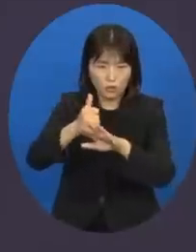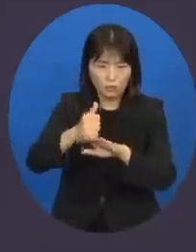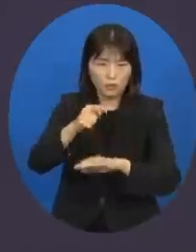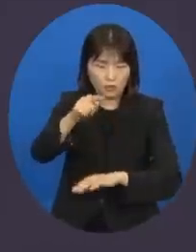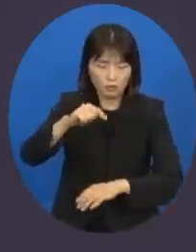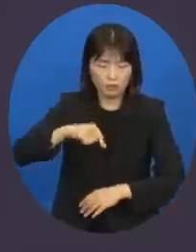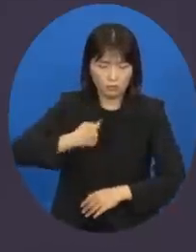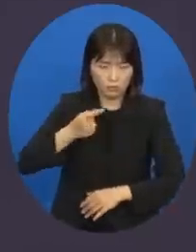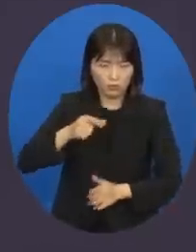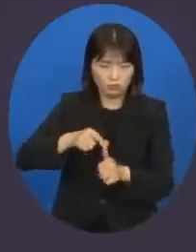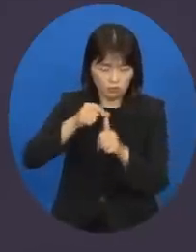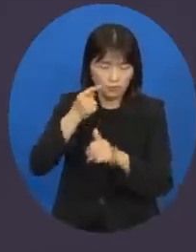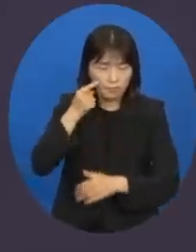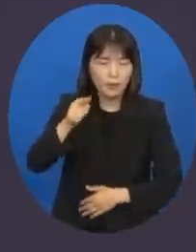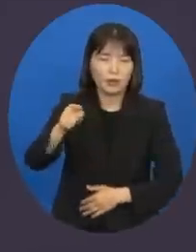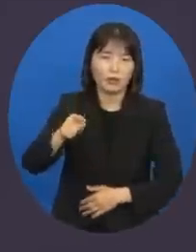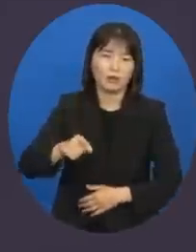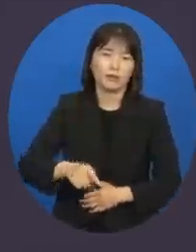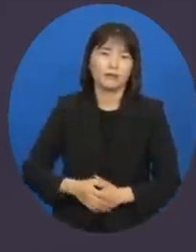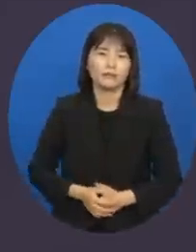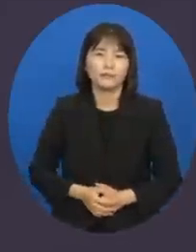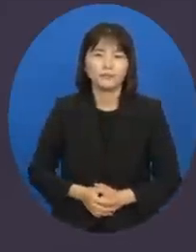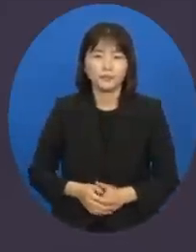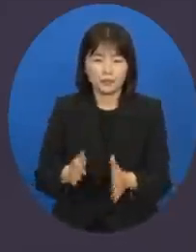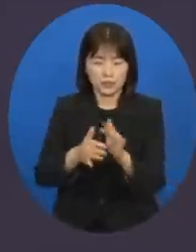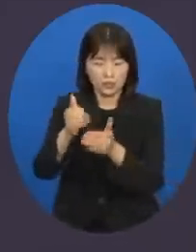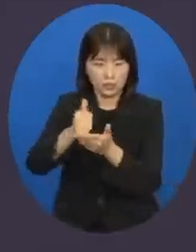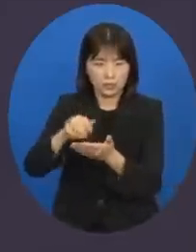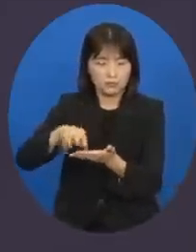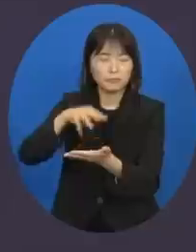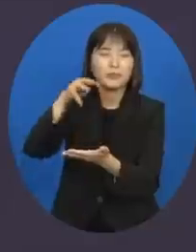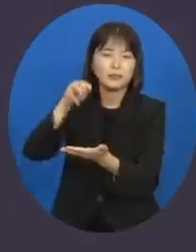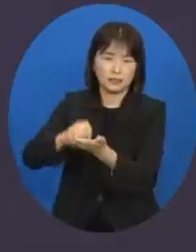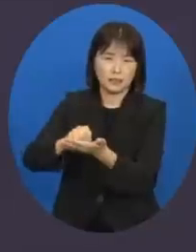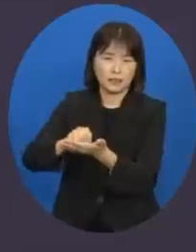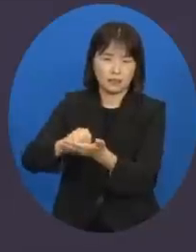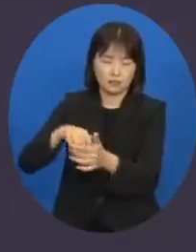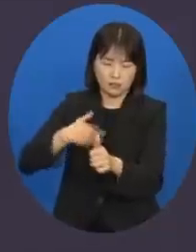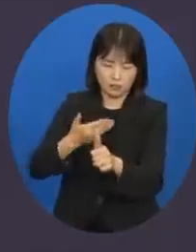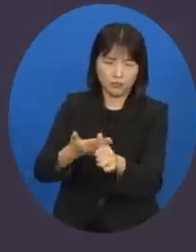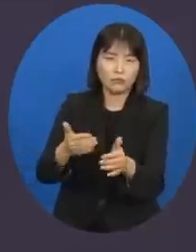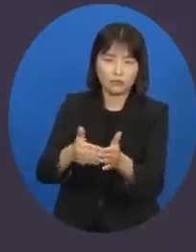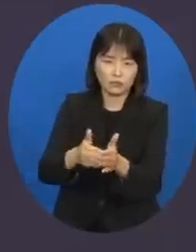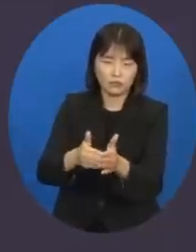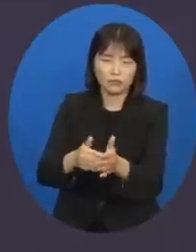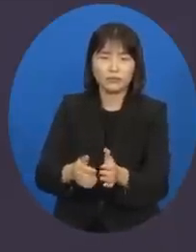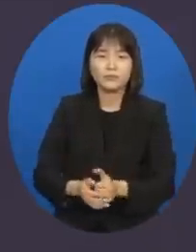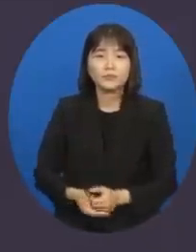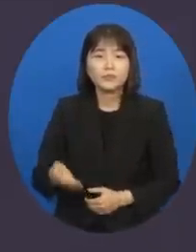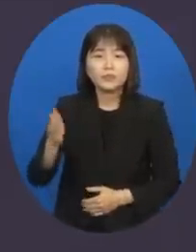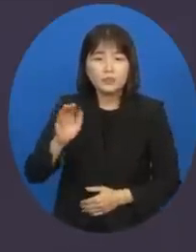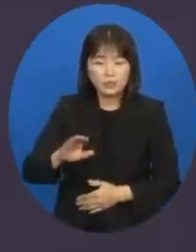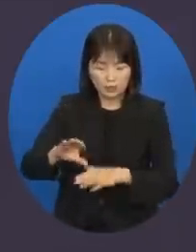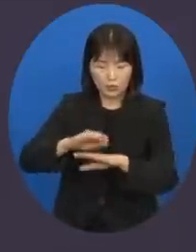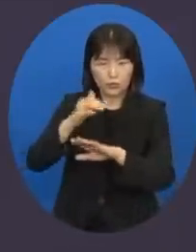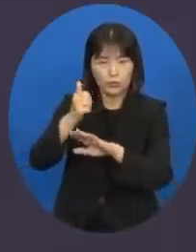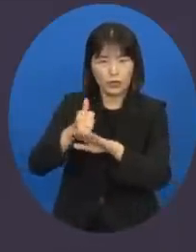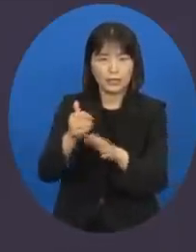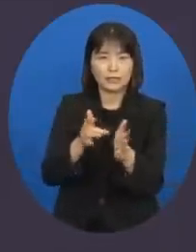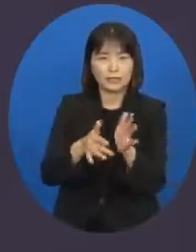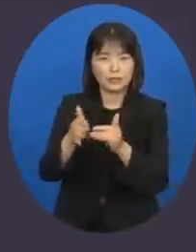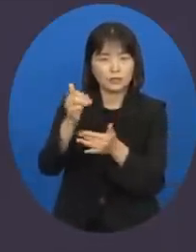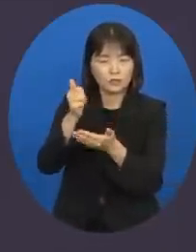하더라. 예수님은 메시아로 알려졌습니다. 유대인의 왕으로 알려졌습니다. 그런데 그 왕이신